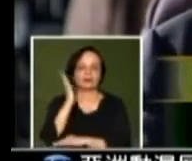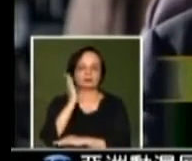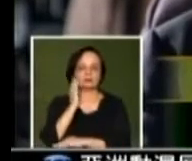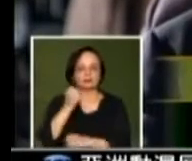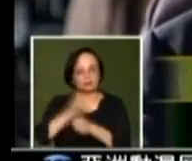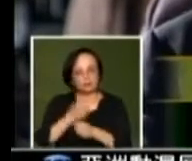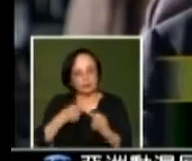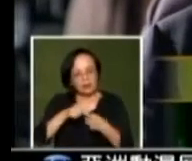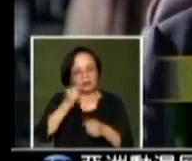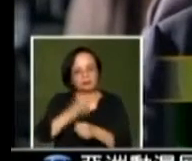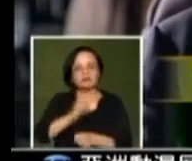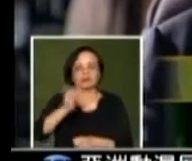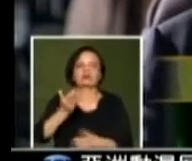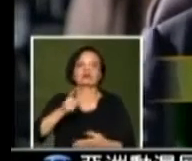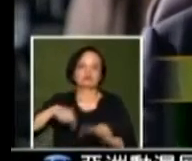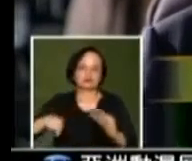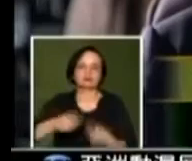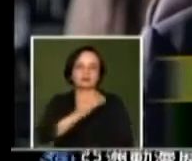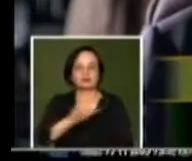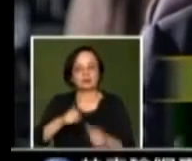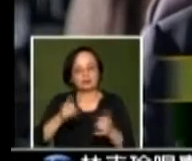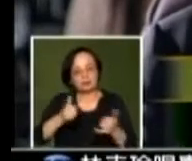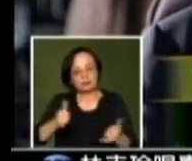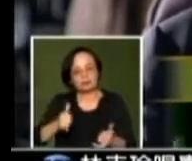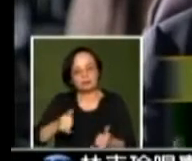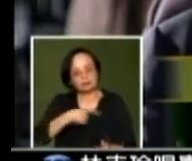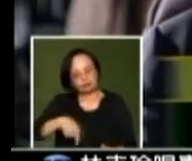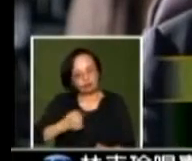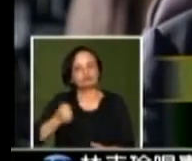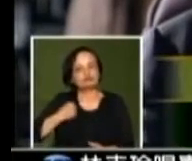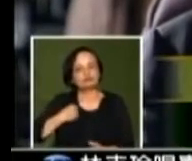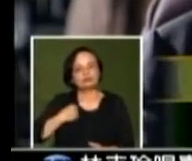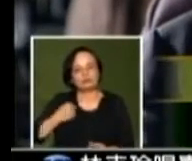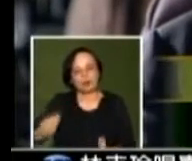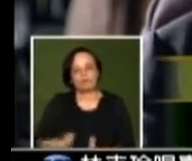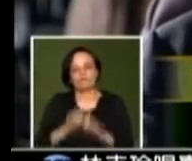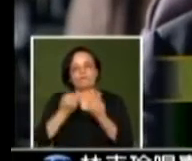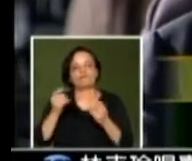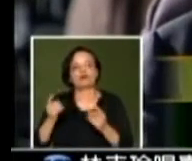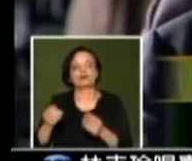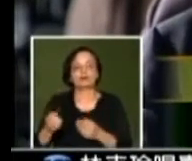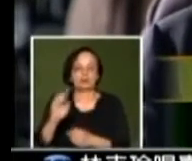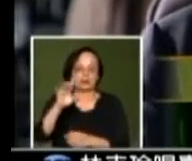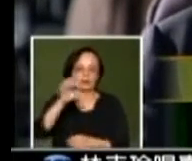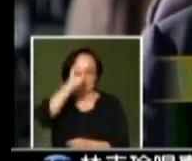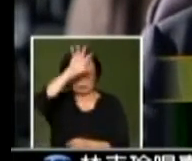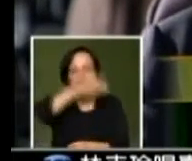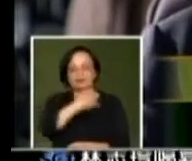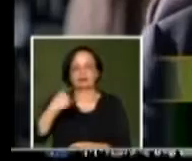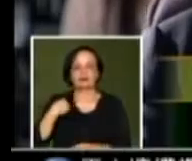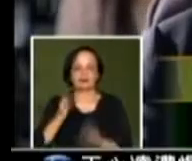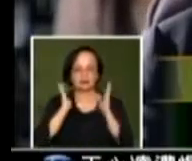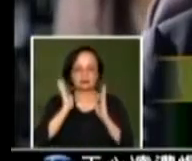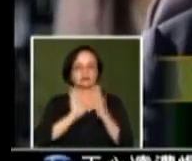做该做的事情，没办法让人民体会到反对党也可以为台湾发挥正面的意义。我个